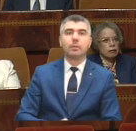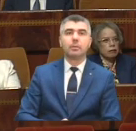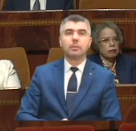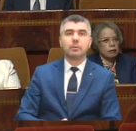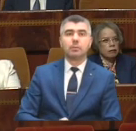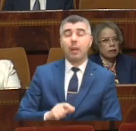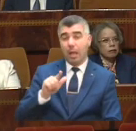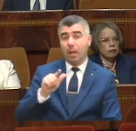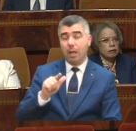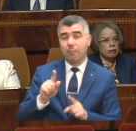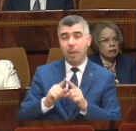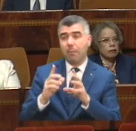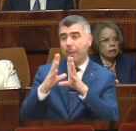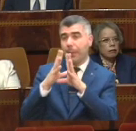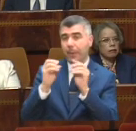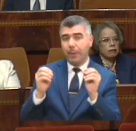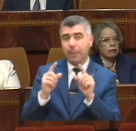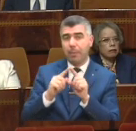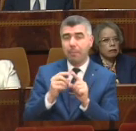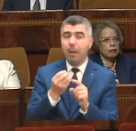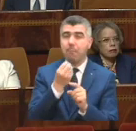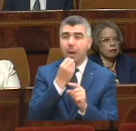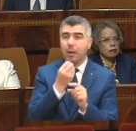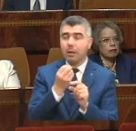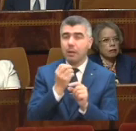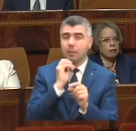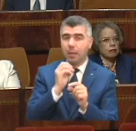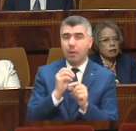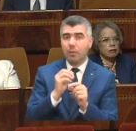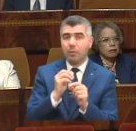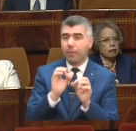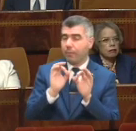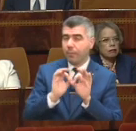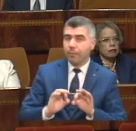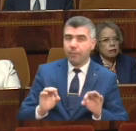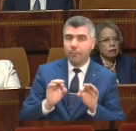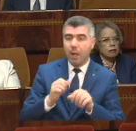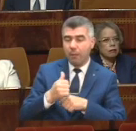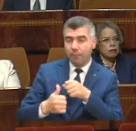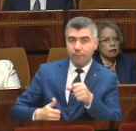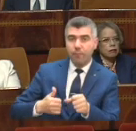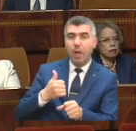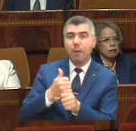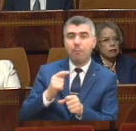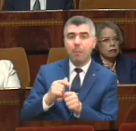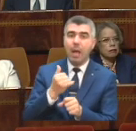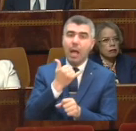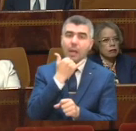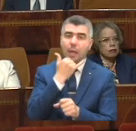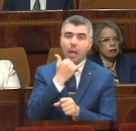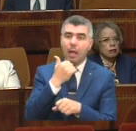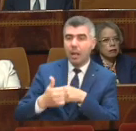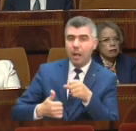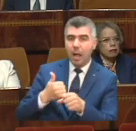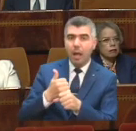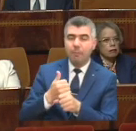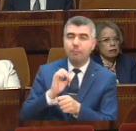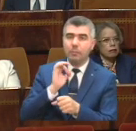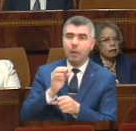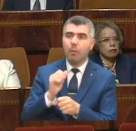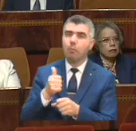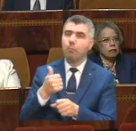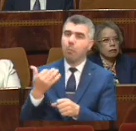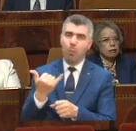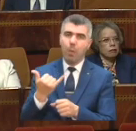مع الندرة ديال الأعلاف. أنت بشرتينا قلت هذه السنة إن شاء الله هنجاوزوا الأخطاء اللي كانت في السنة الماضية، ممتاز جدا، لكن